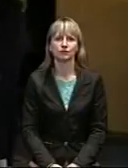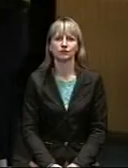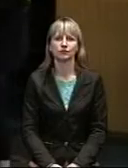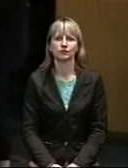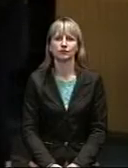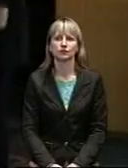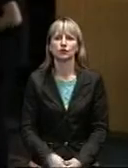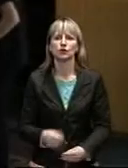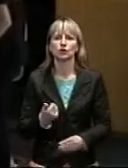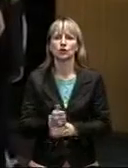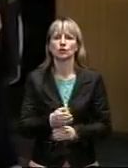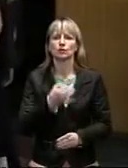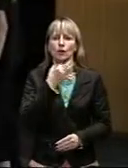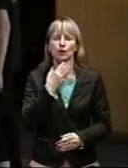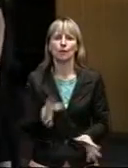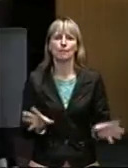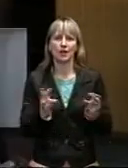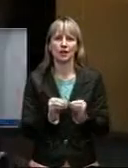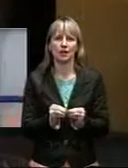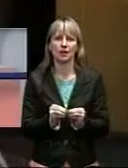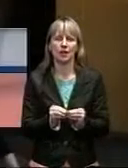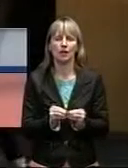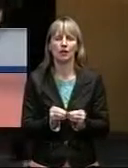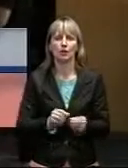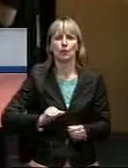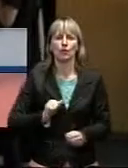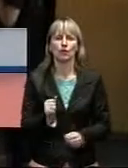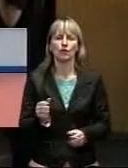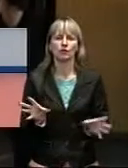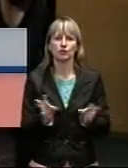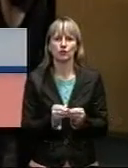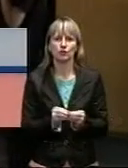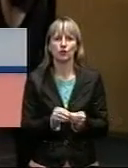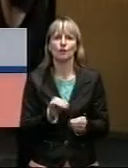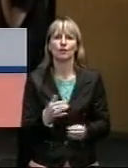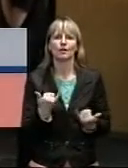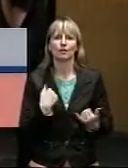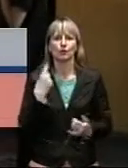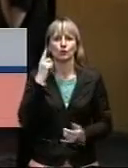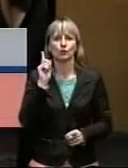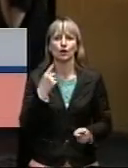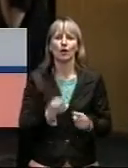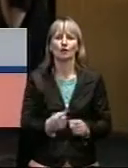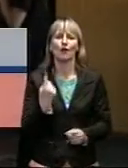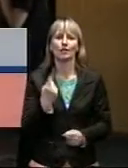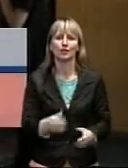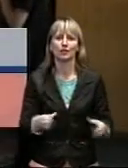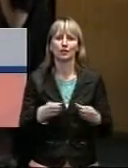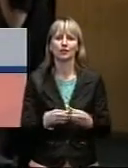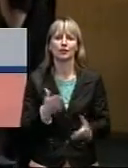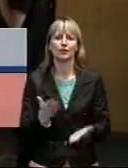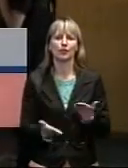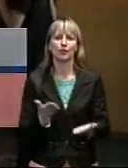Дітям дуже сподобалось, вони поєднались, вони потоваришували один з одним. Тепер мені здається, що це один колектив,